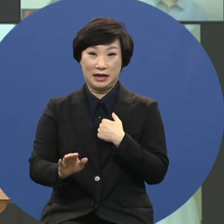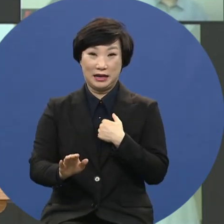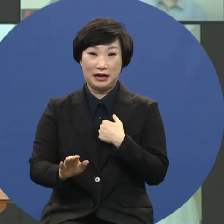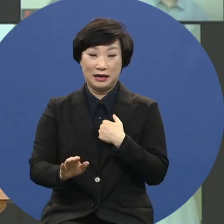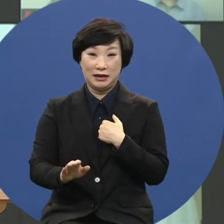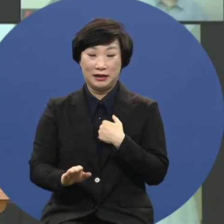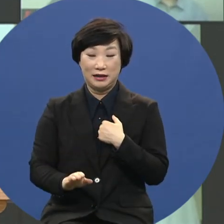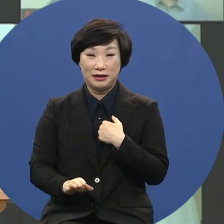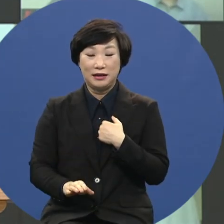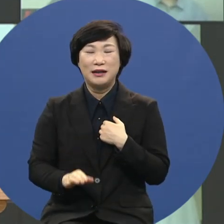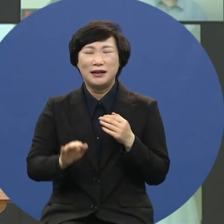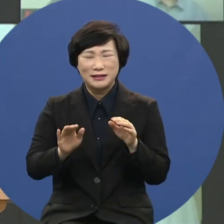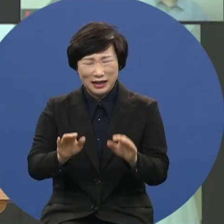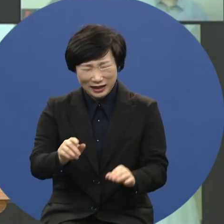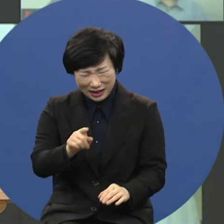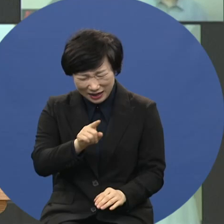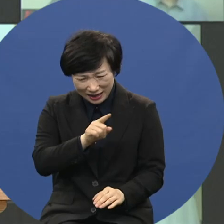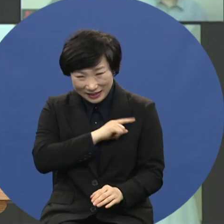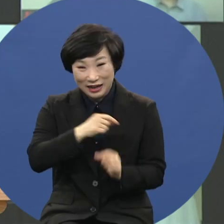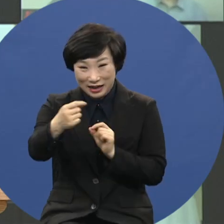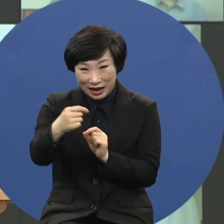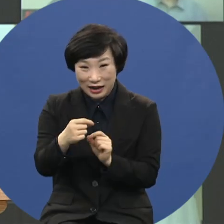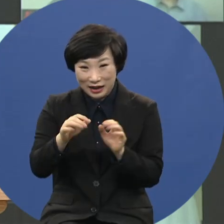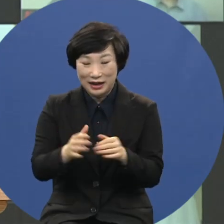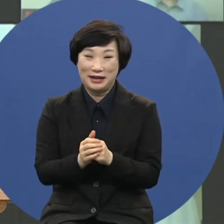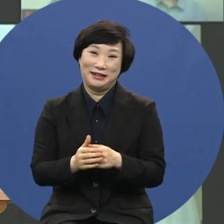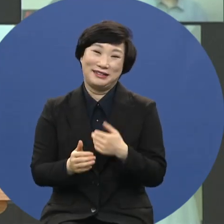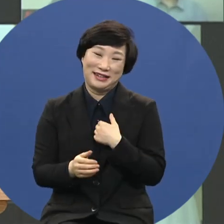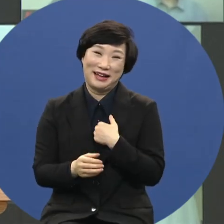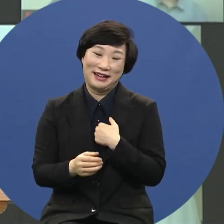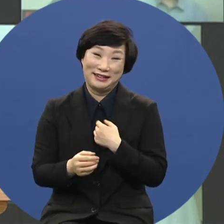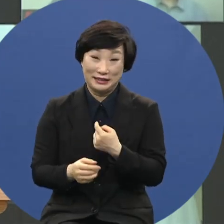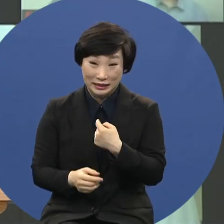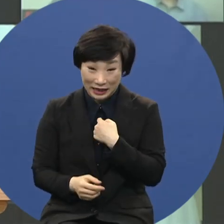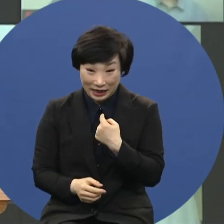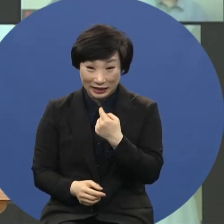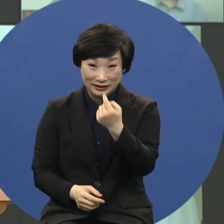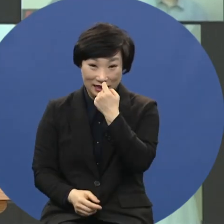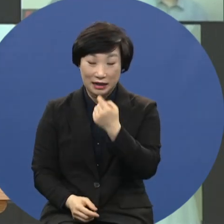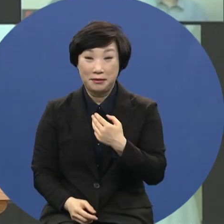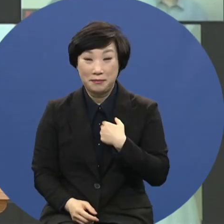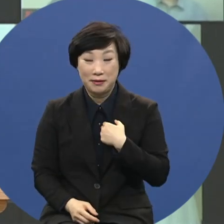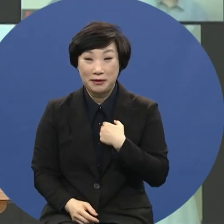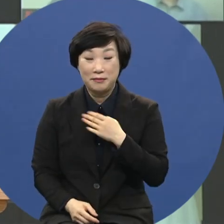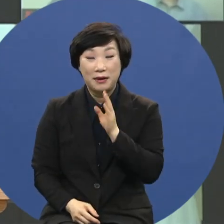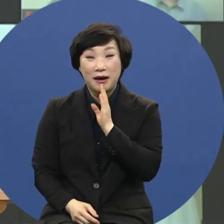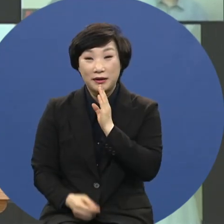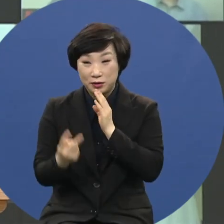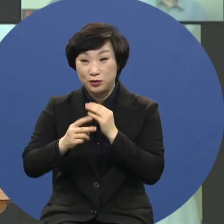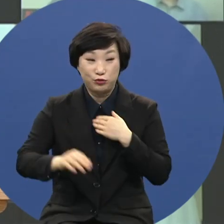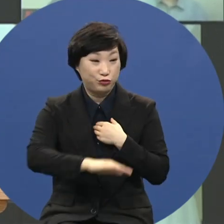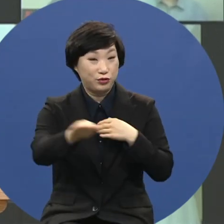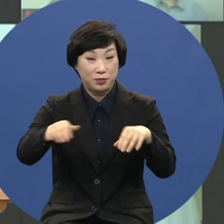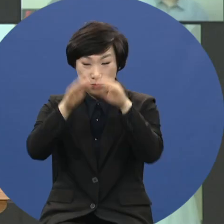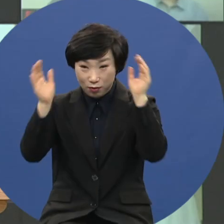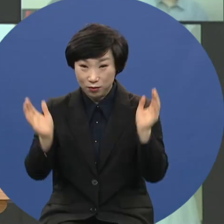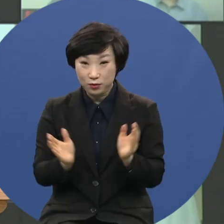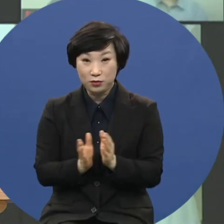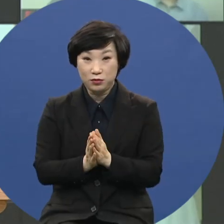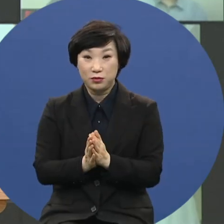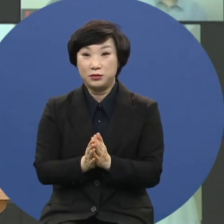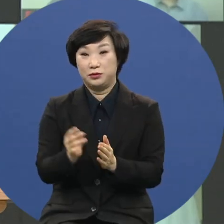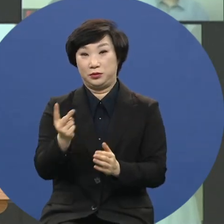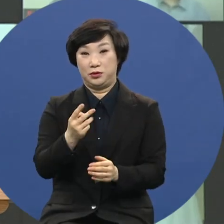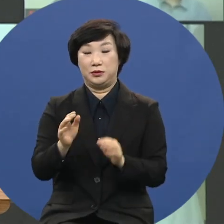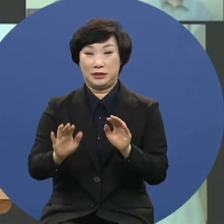응? 가장 가깝게 소극적으로 응? 그리고 적극적으로 우리 모두